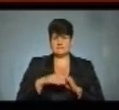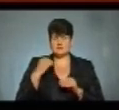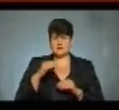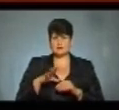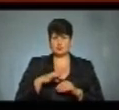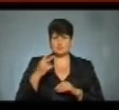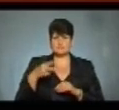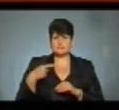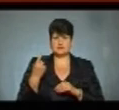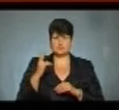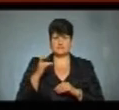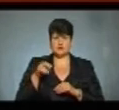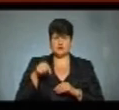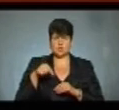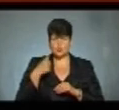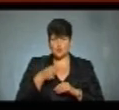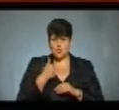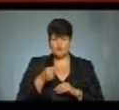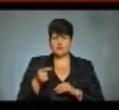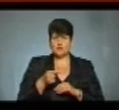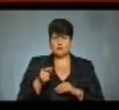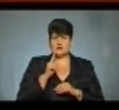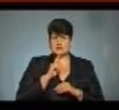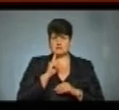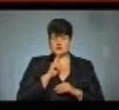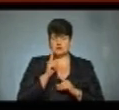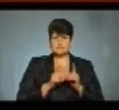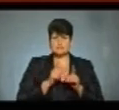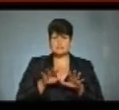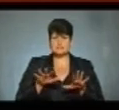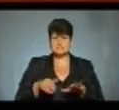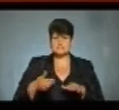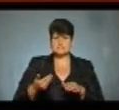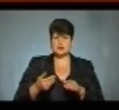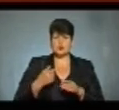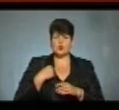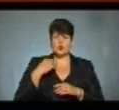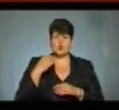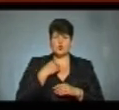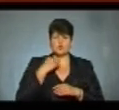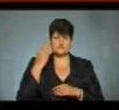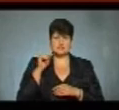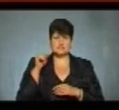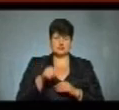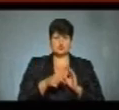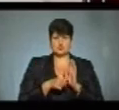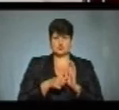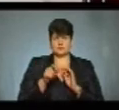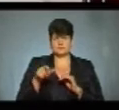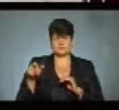відбулися 21 квітня цього року, в Тернополі тимчасово змінили місце голосування 1600 осіб, каже Ірина